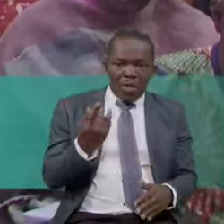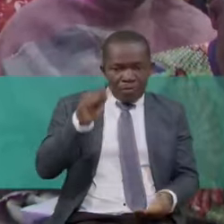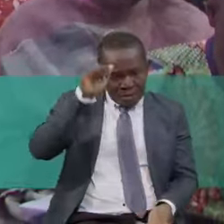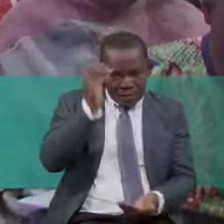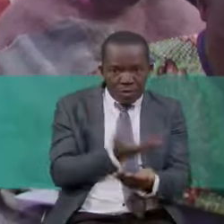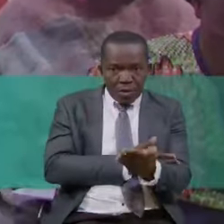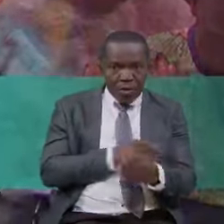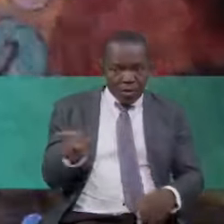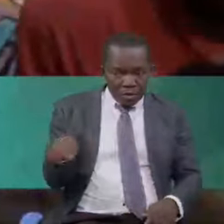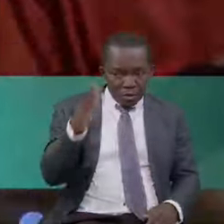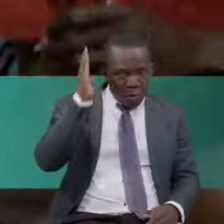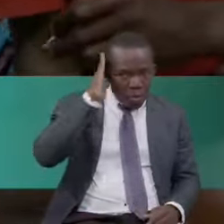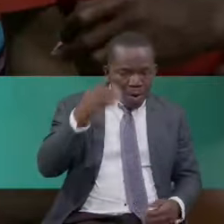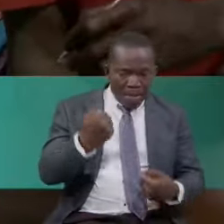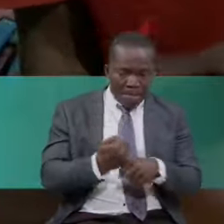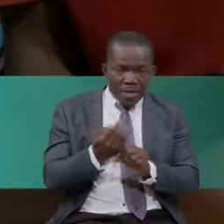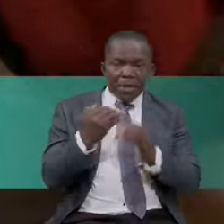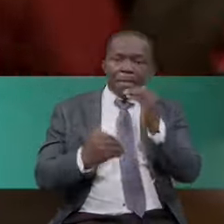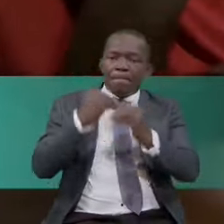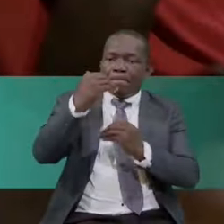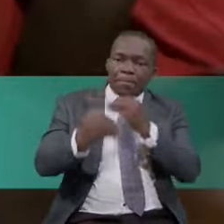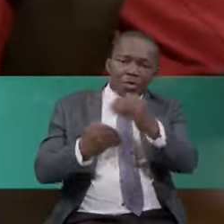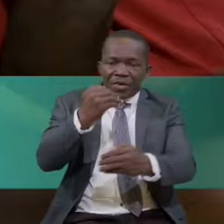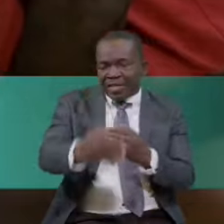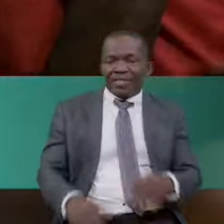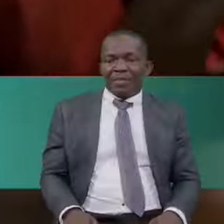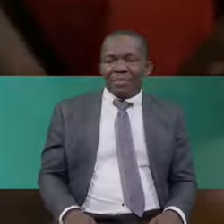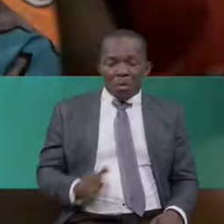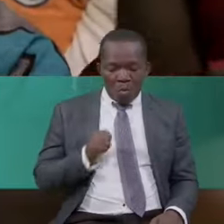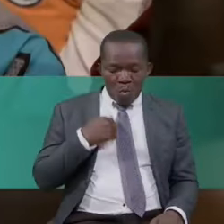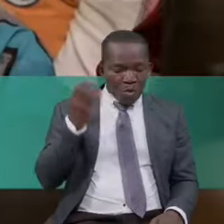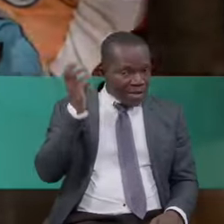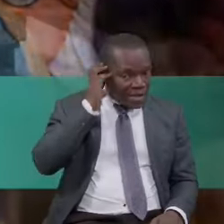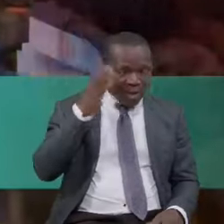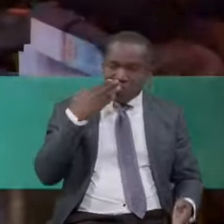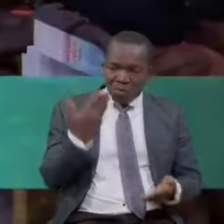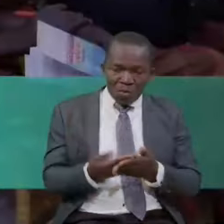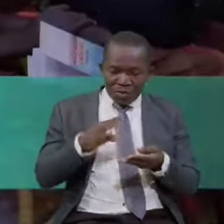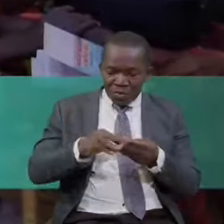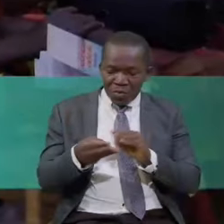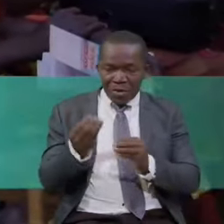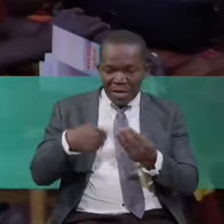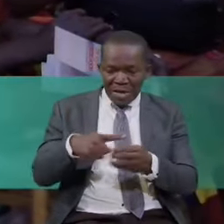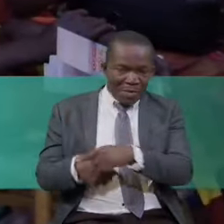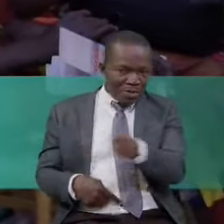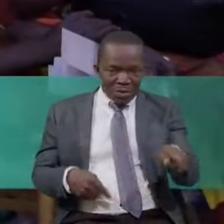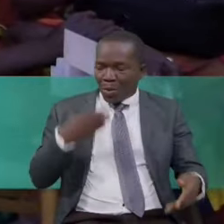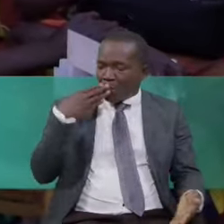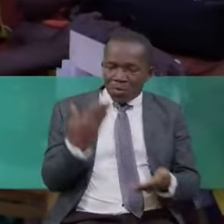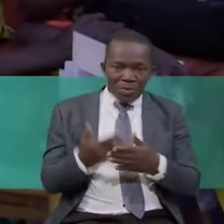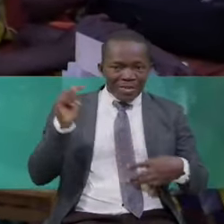nous allons entendre de bonnes histoires à ton sujet de bonnes histoires de bons témoignages